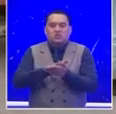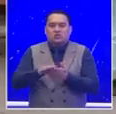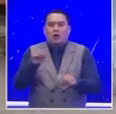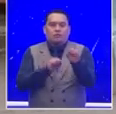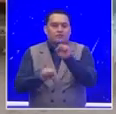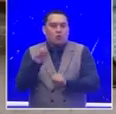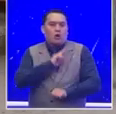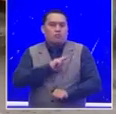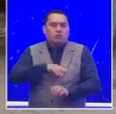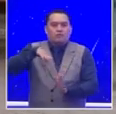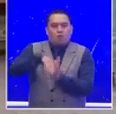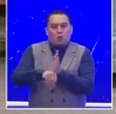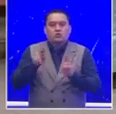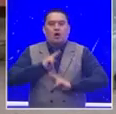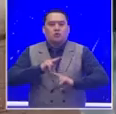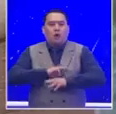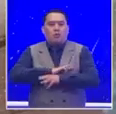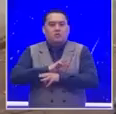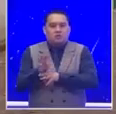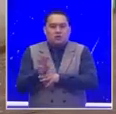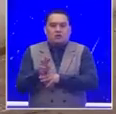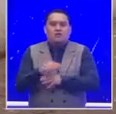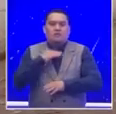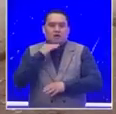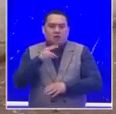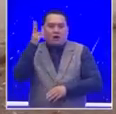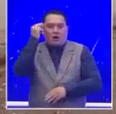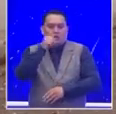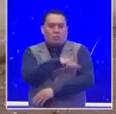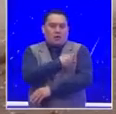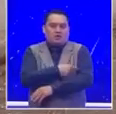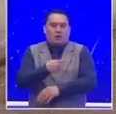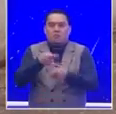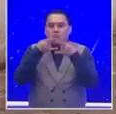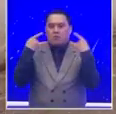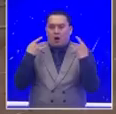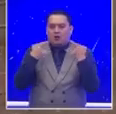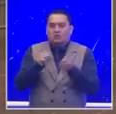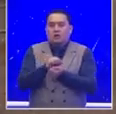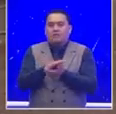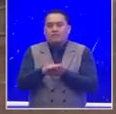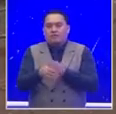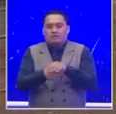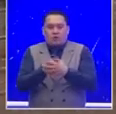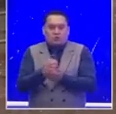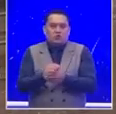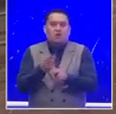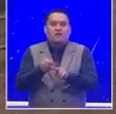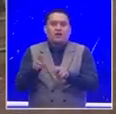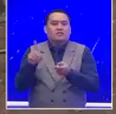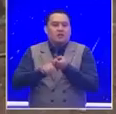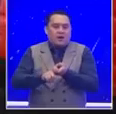дезинфекционные работы. Вовлеченные в это сотрудники обеспечены достаточным количеством медицинских масок и дезинфицирующих средств. В